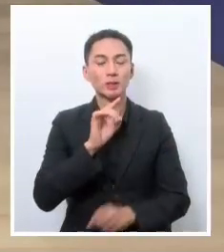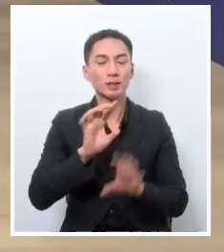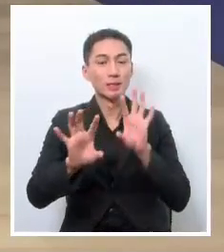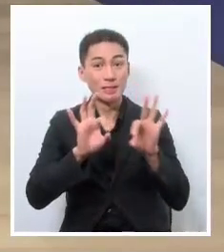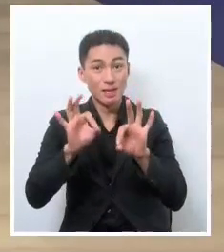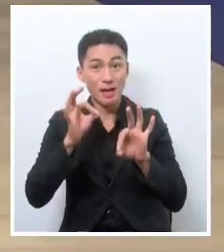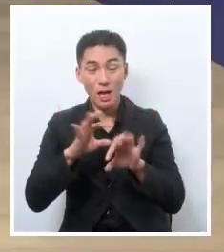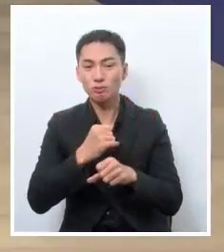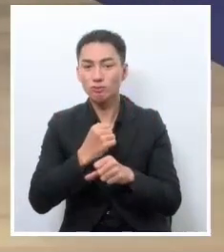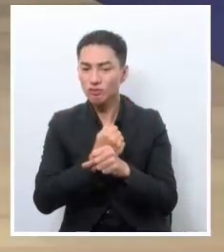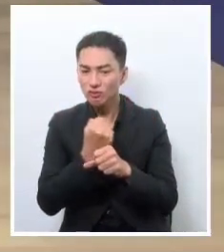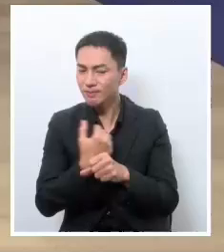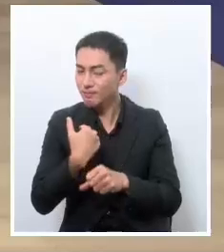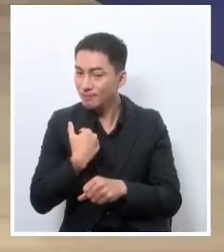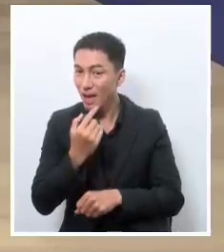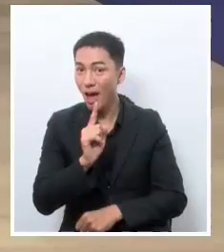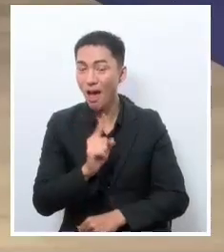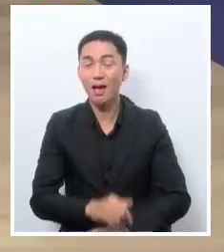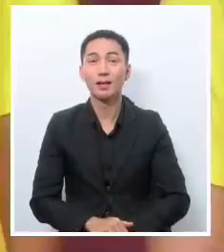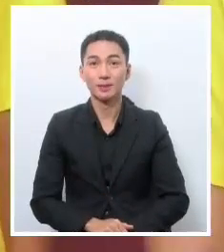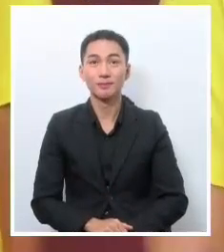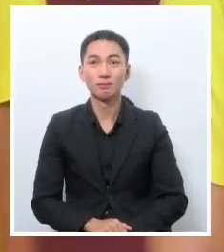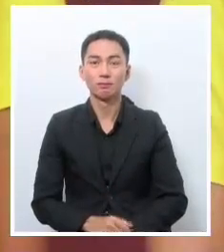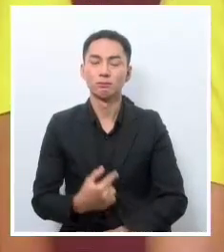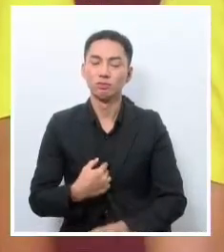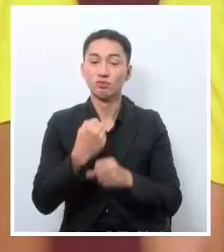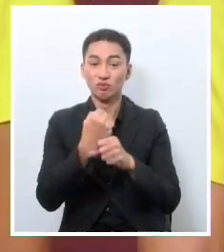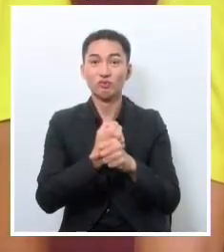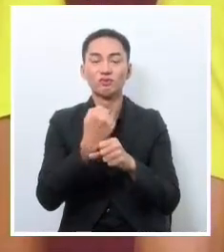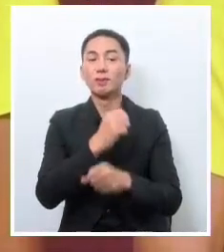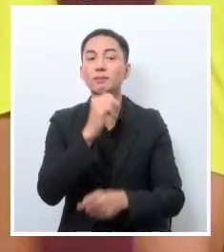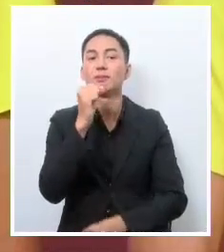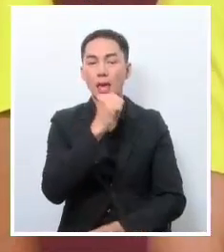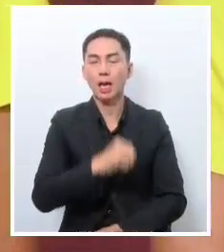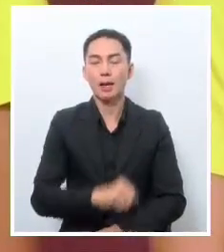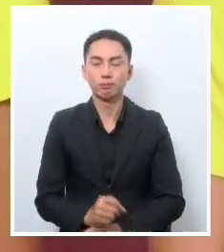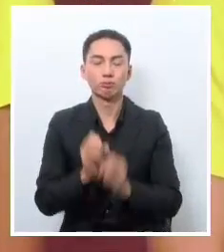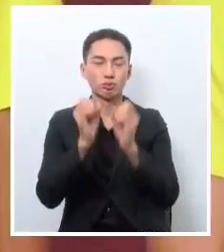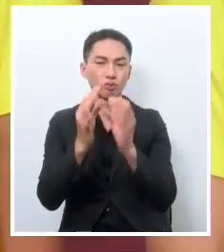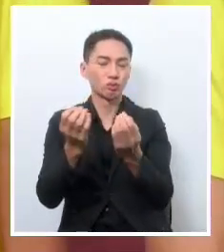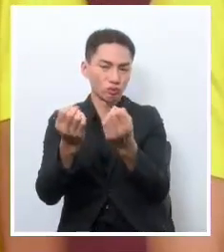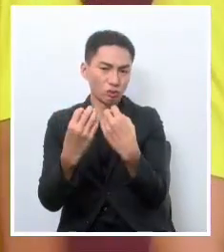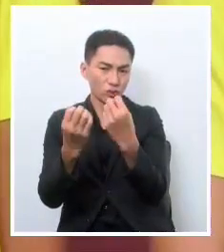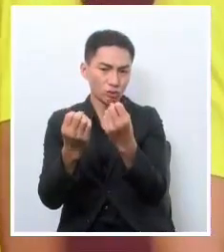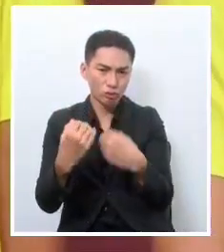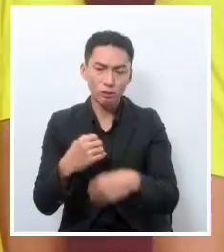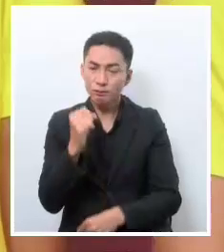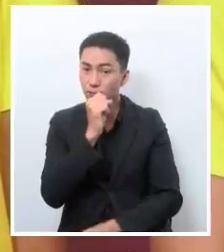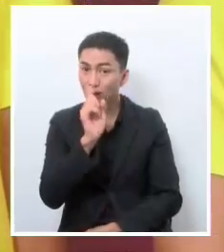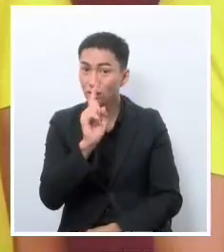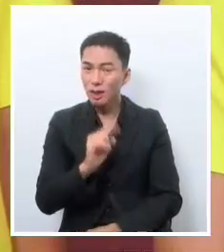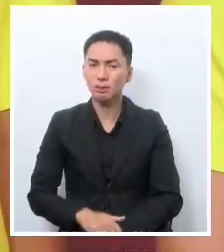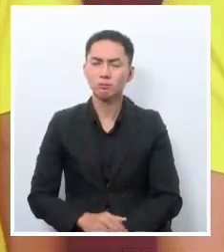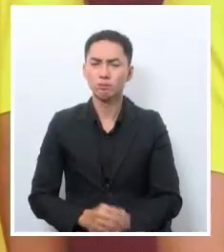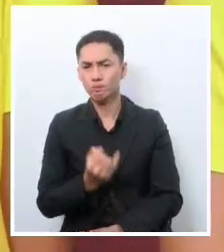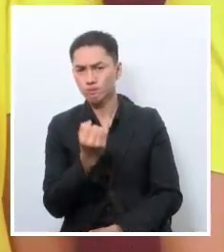เราได้รับคัดเลือกในครั้งนี้ครับก็นะครับฝึกซ้อมเพลงที่คุณครูเสอนเบอกนะครับว่าเพลงไหนเนี่ยที่เรายังไม่ดี